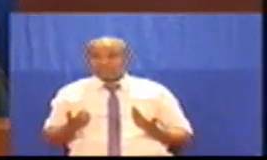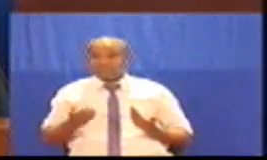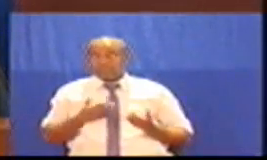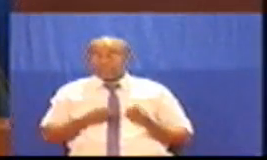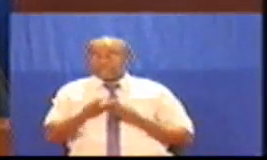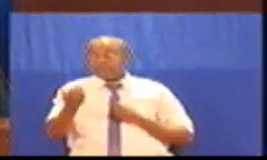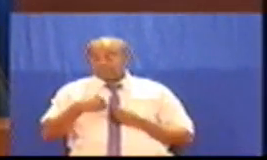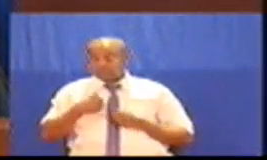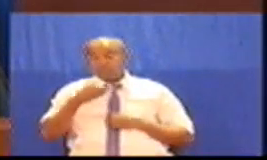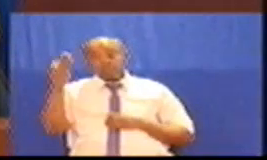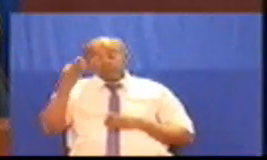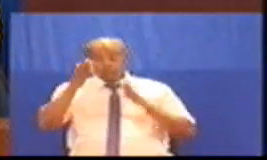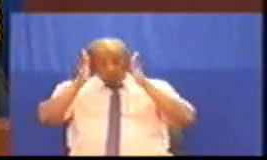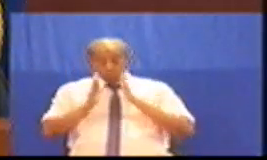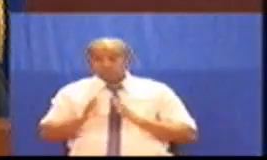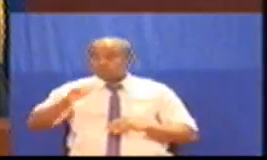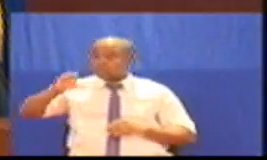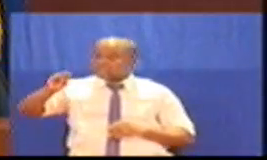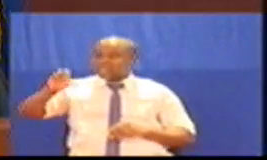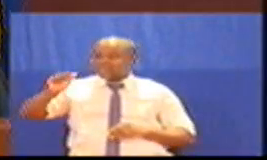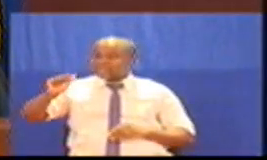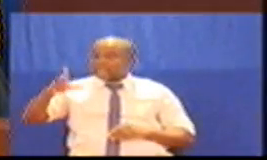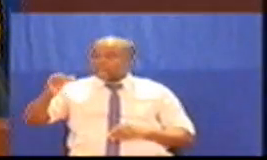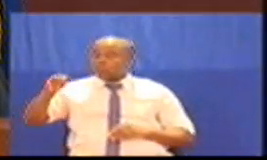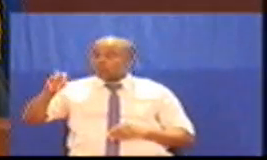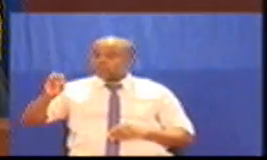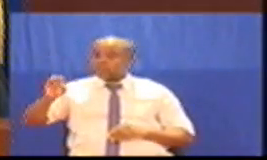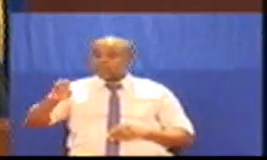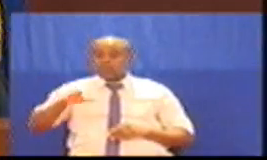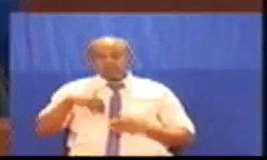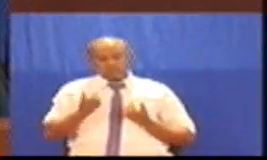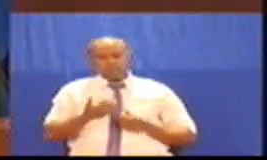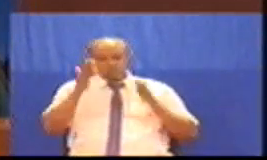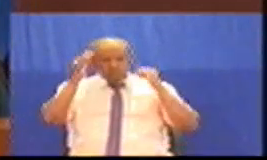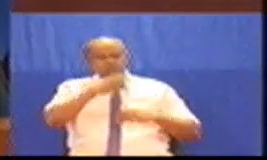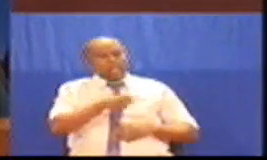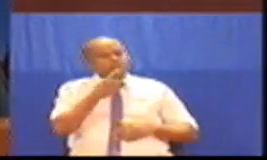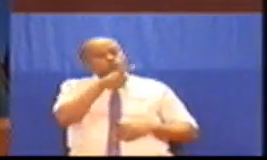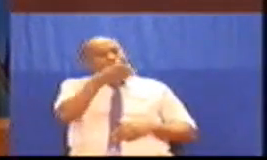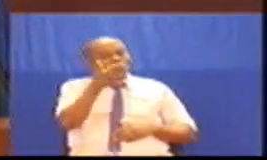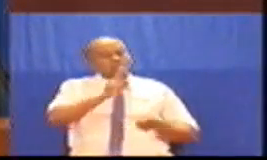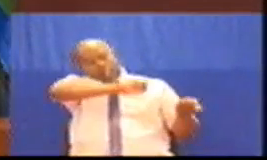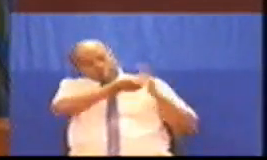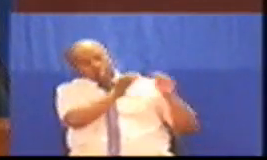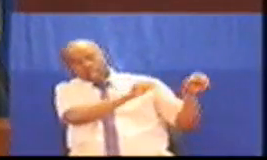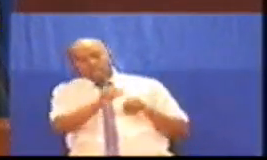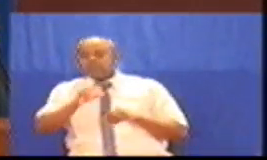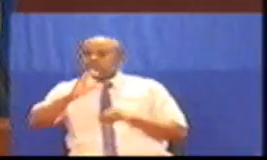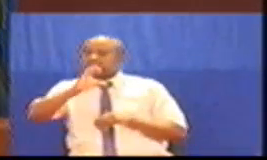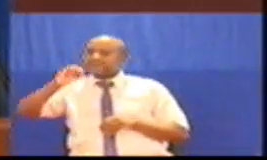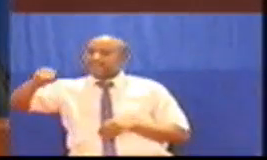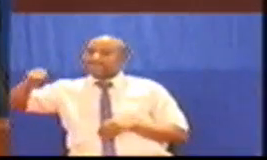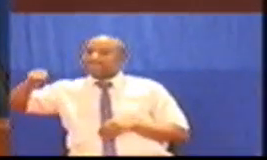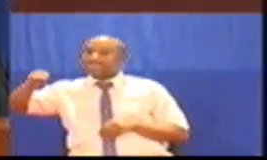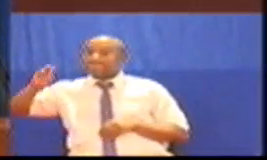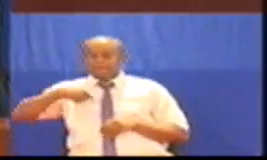Salome, alichokuwa anasema Mheshimiwa Waziri ni kwamba uhamie CCM ili yakae vizuri sasa. Nakuwekea